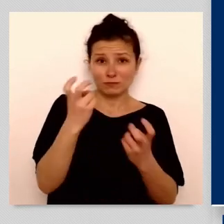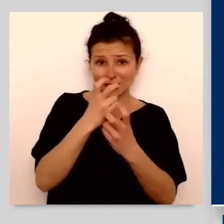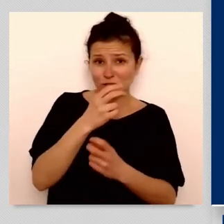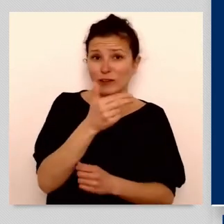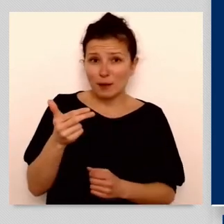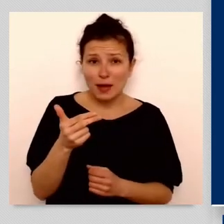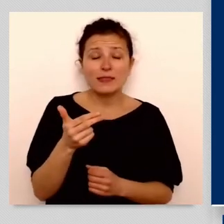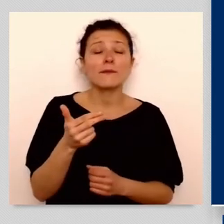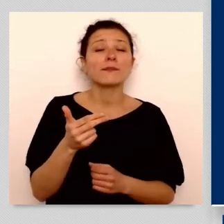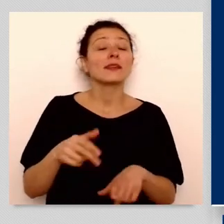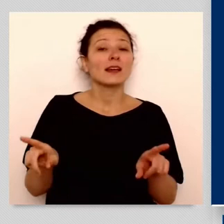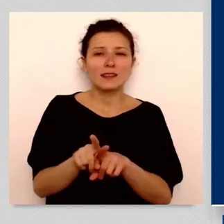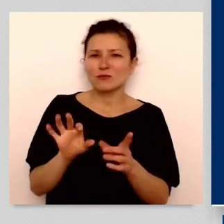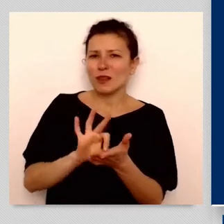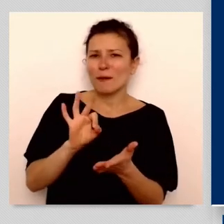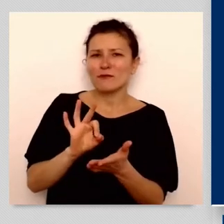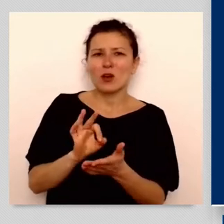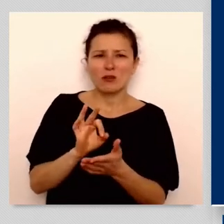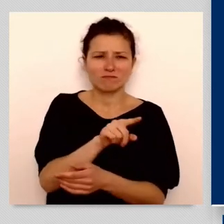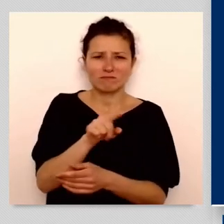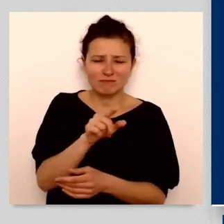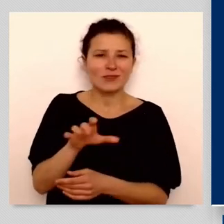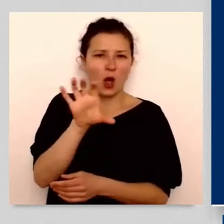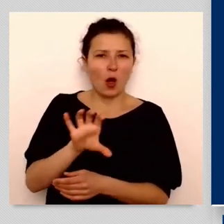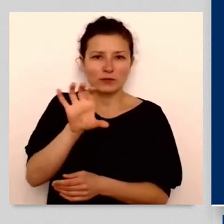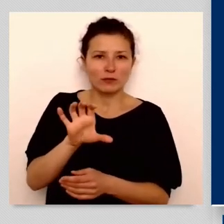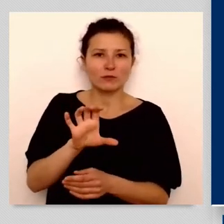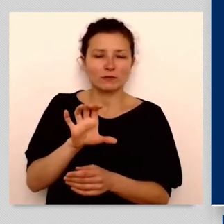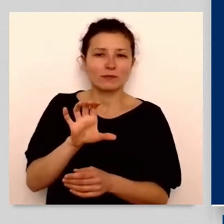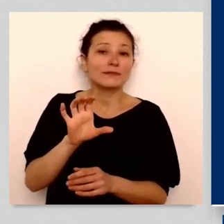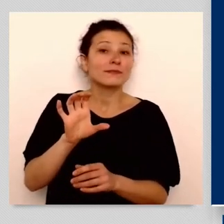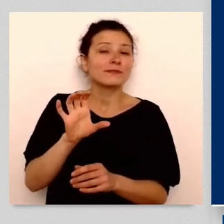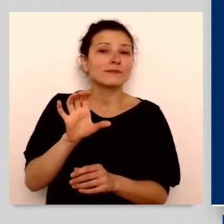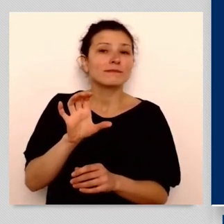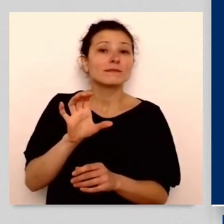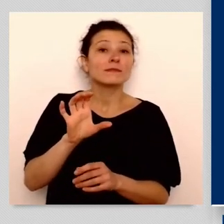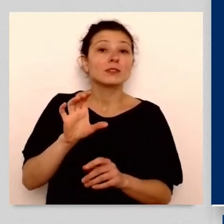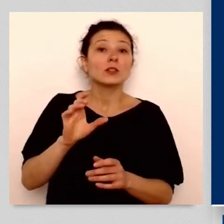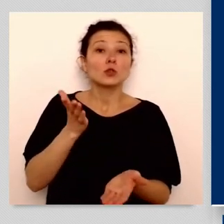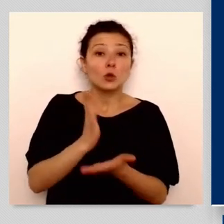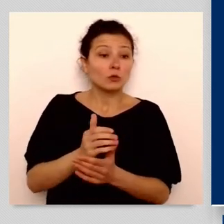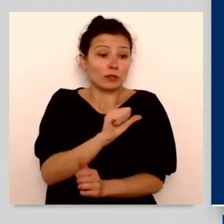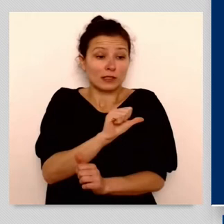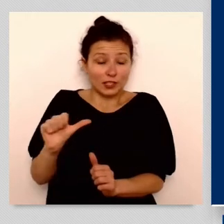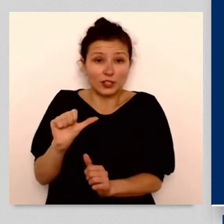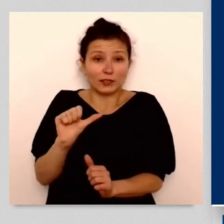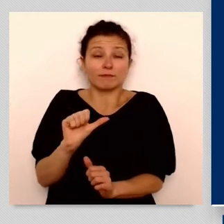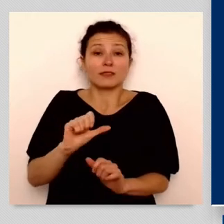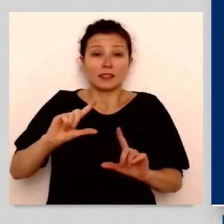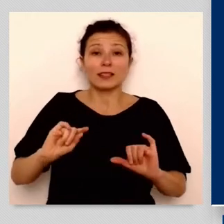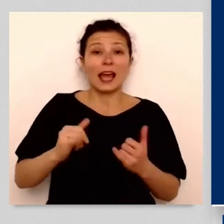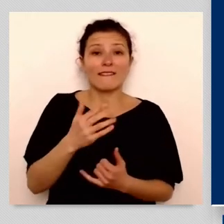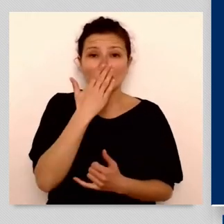też obserwują to, co dzieje się od tygodnia na szczycie w Glasgow. I rzeczywiście